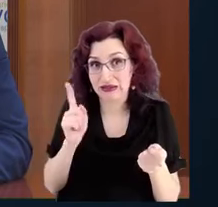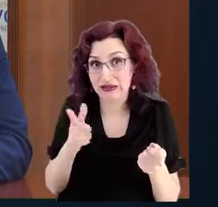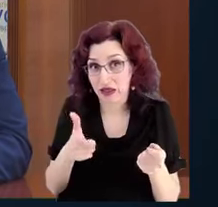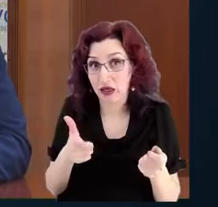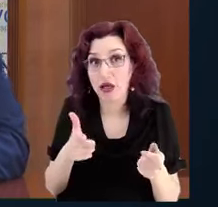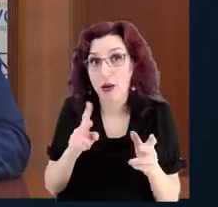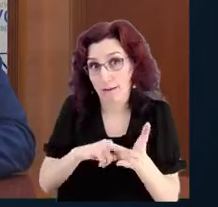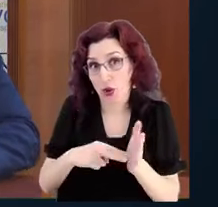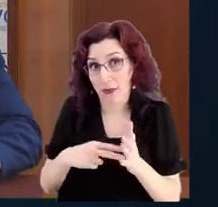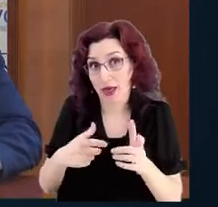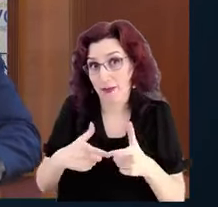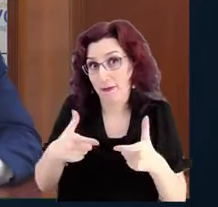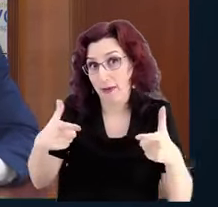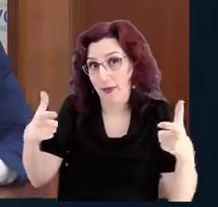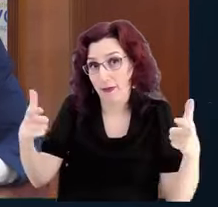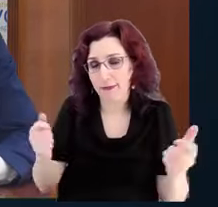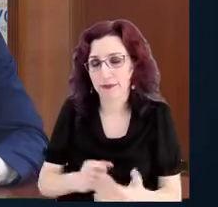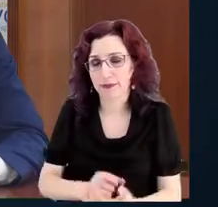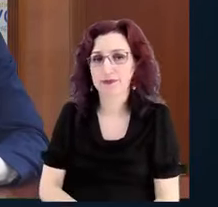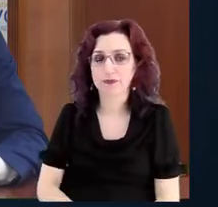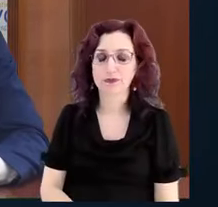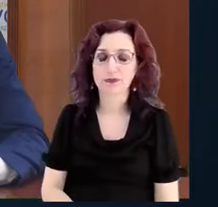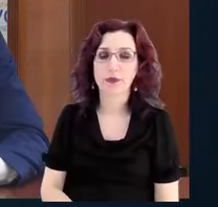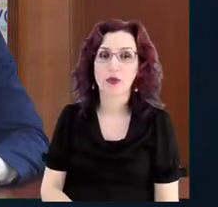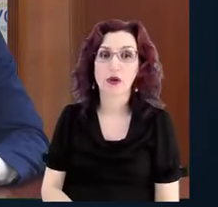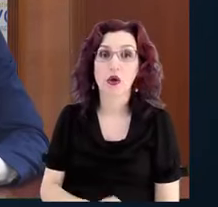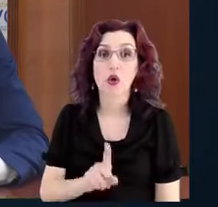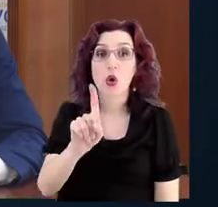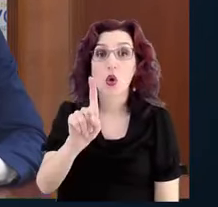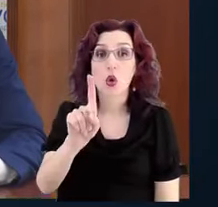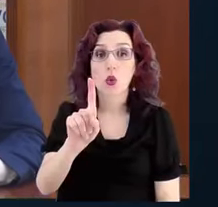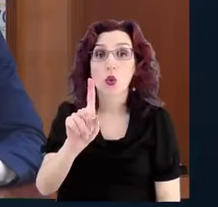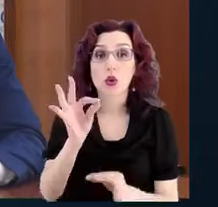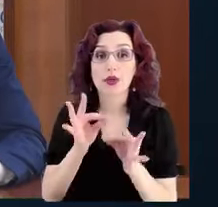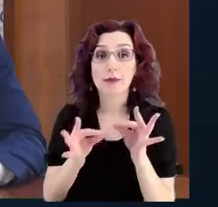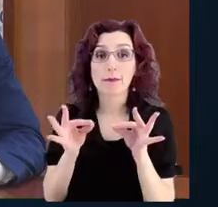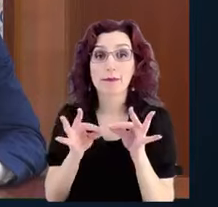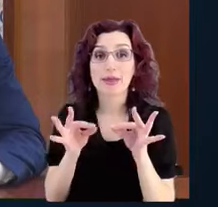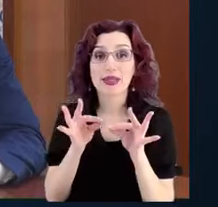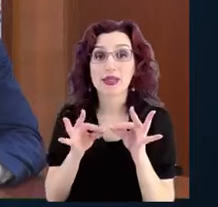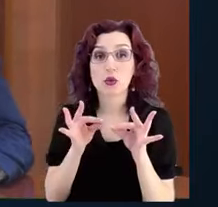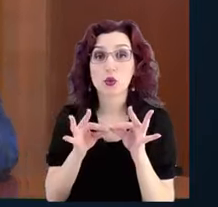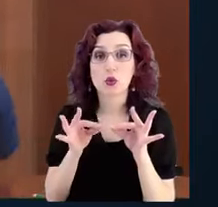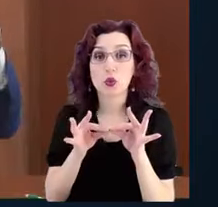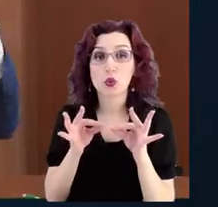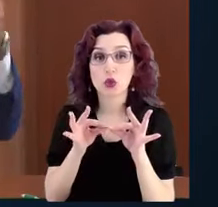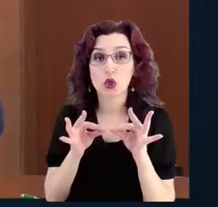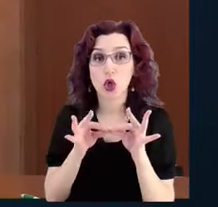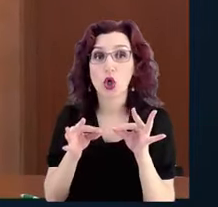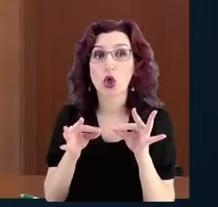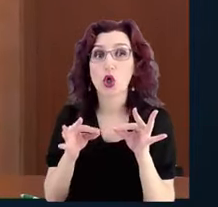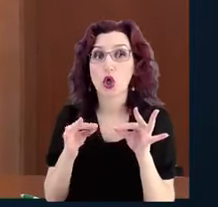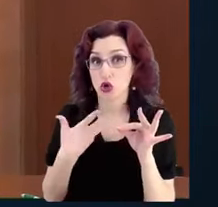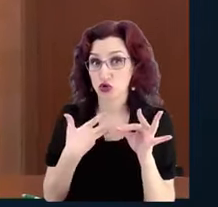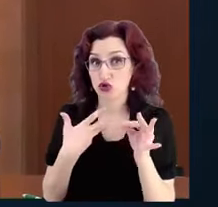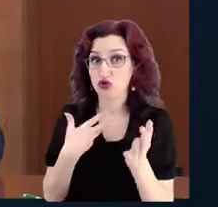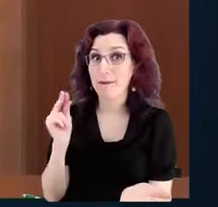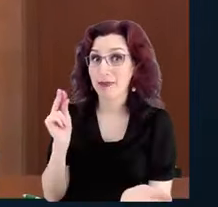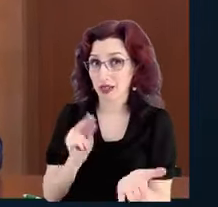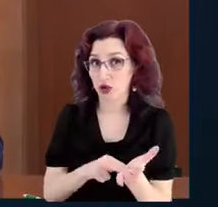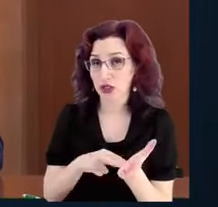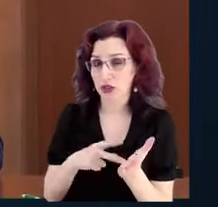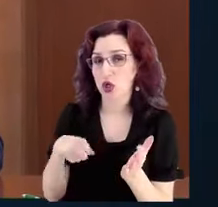un un minuto un minuto un minuto perché diamo ci sono le prenotazioni a